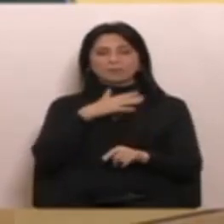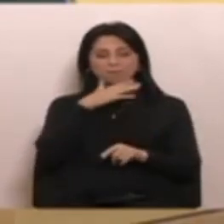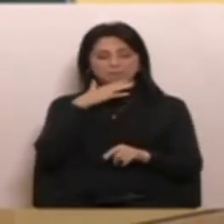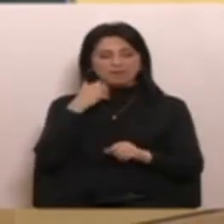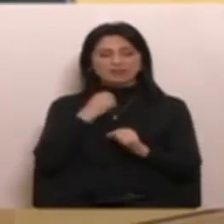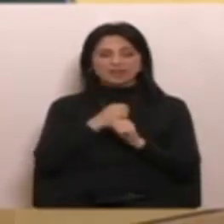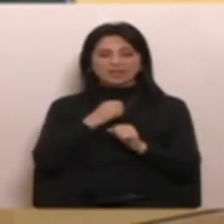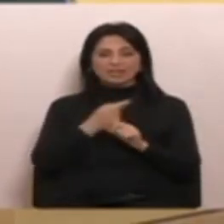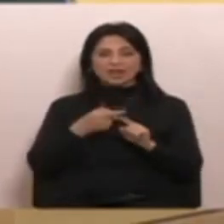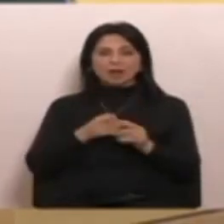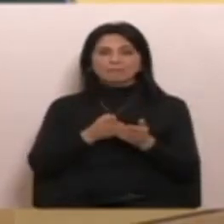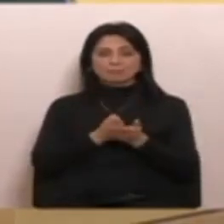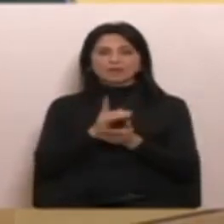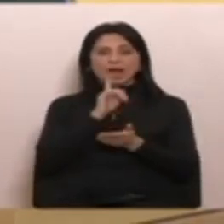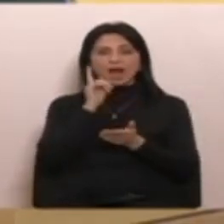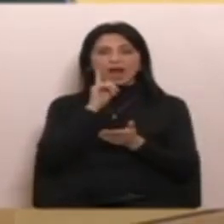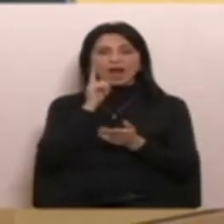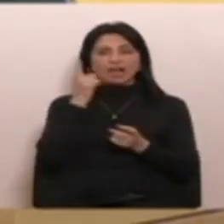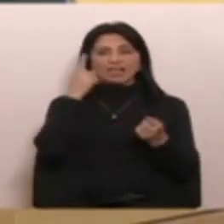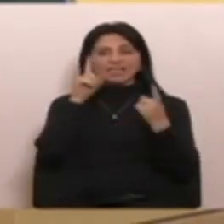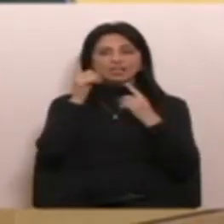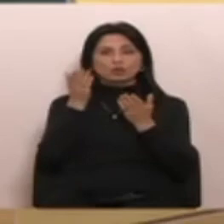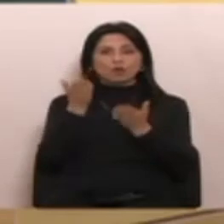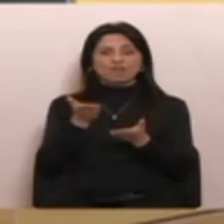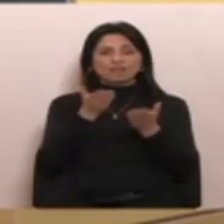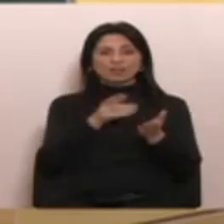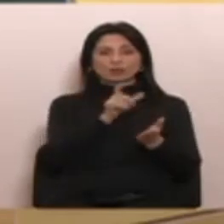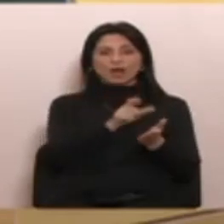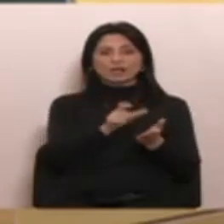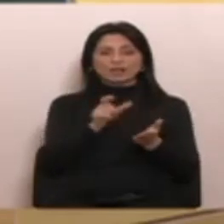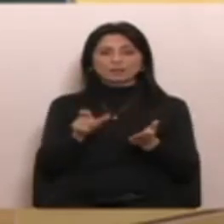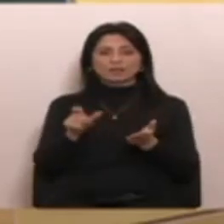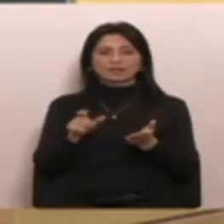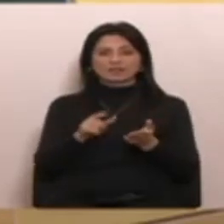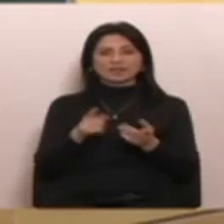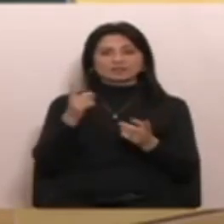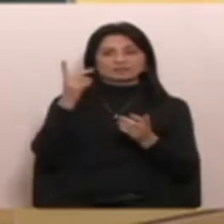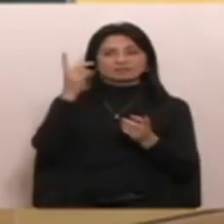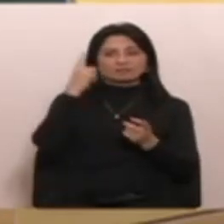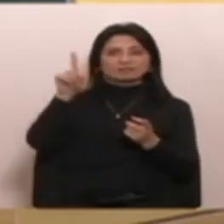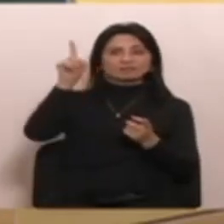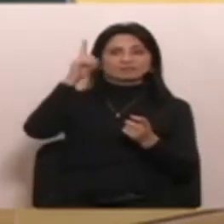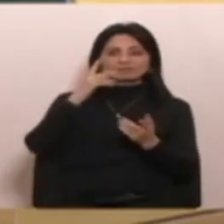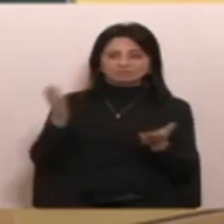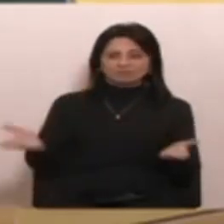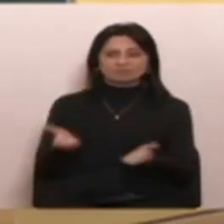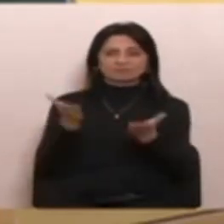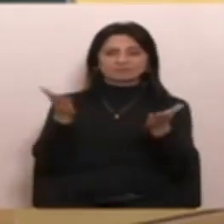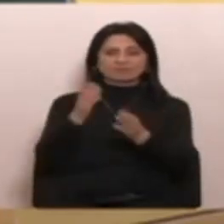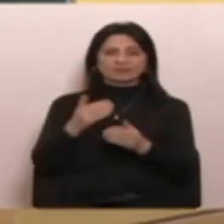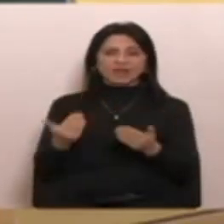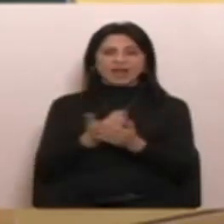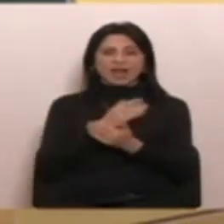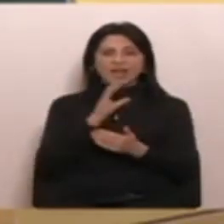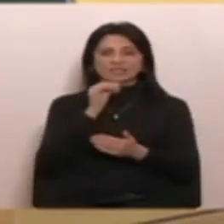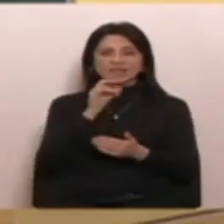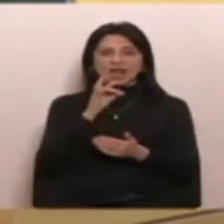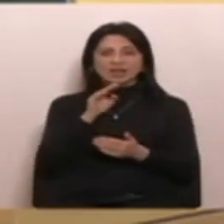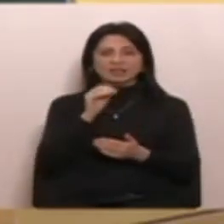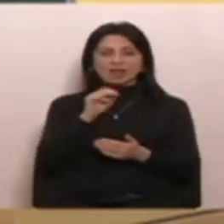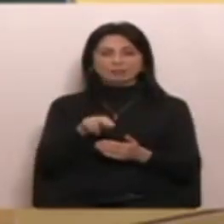კეთდება მიმართულებით ახალგაზრდა ინოვატორი ადამიანების, კრეატიული ადამიანების დასახალისებლად, ახალი სტარტაპების